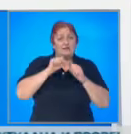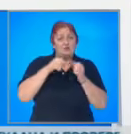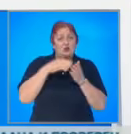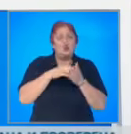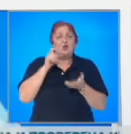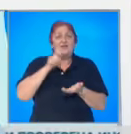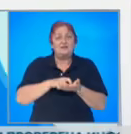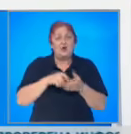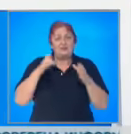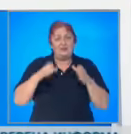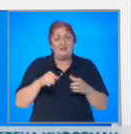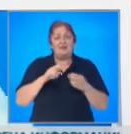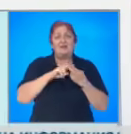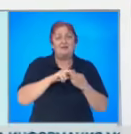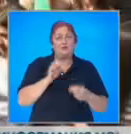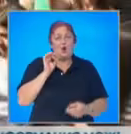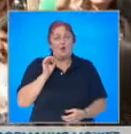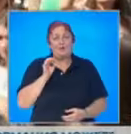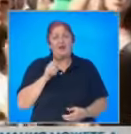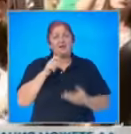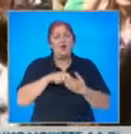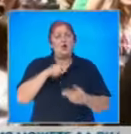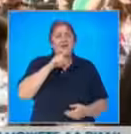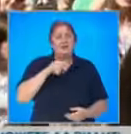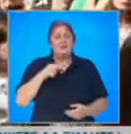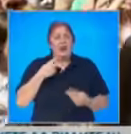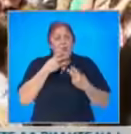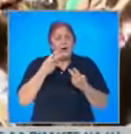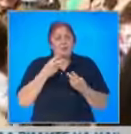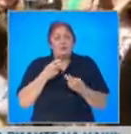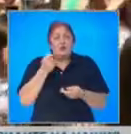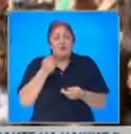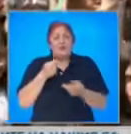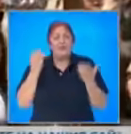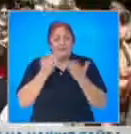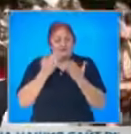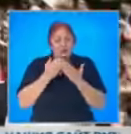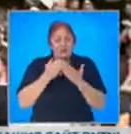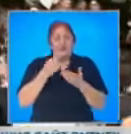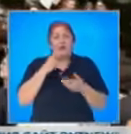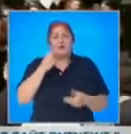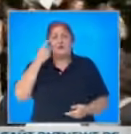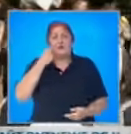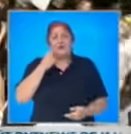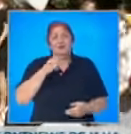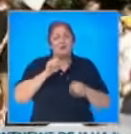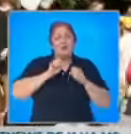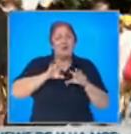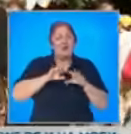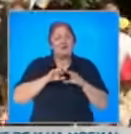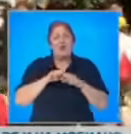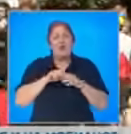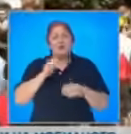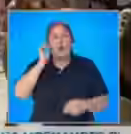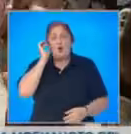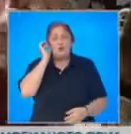срещу новия закон на кабинета на Виктор Орбан. Законът забранява показването на материали в училищата, които се смятат за пропаганда